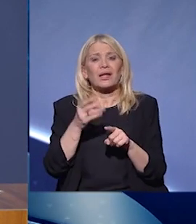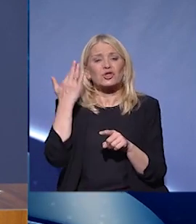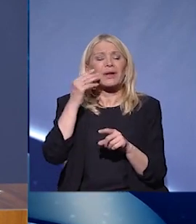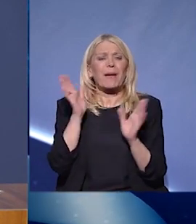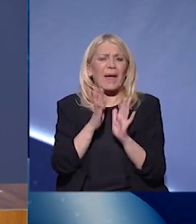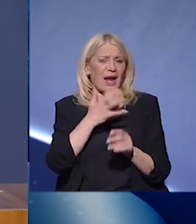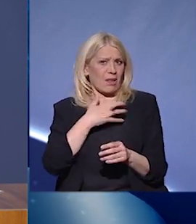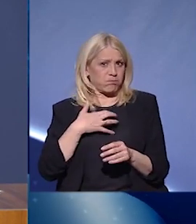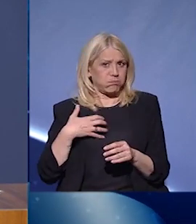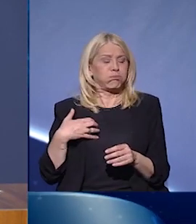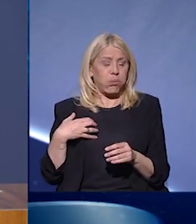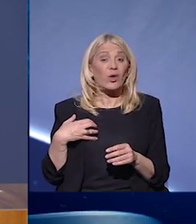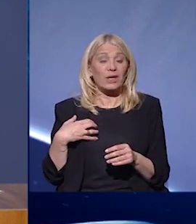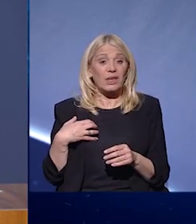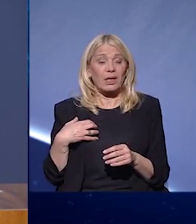male boginje